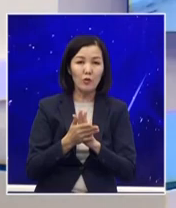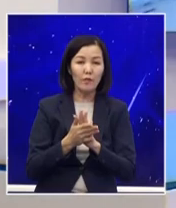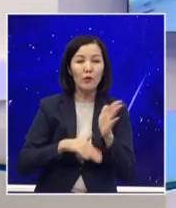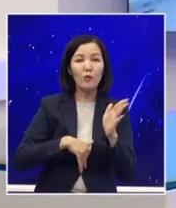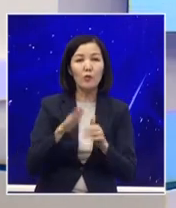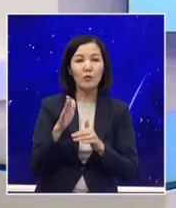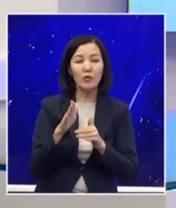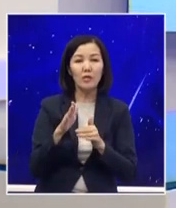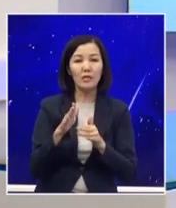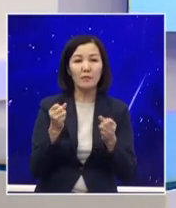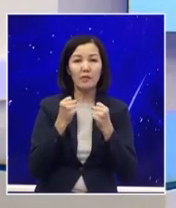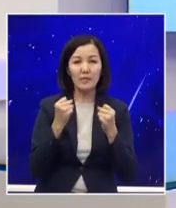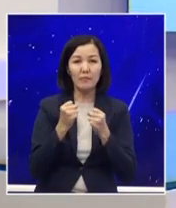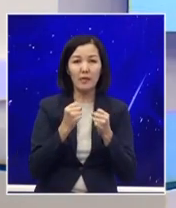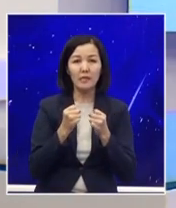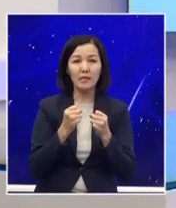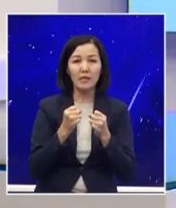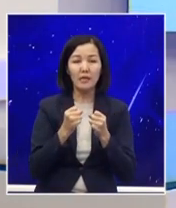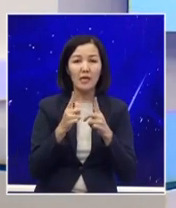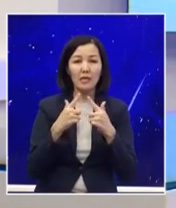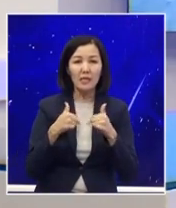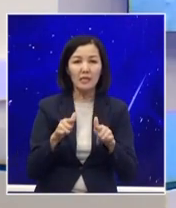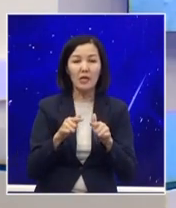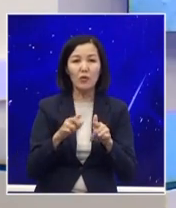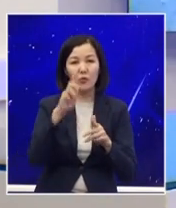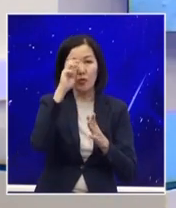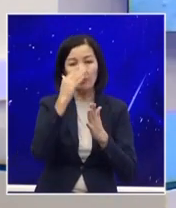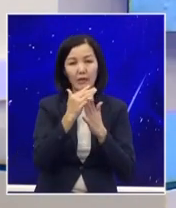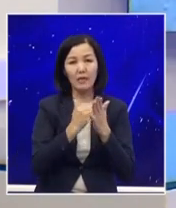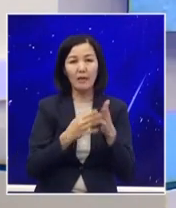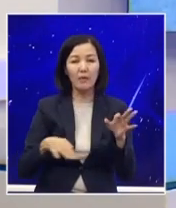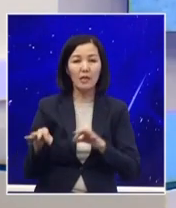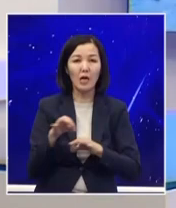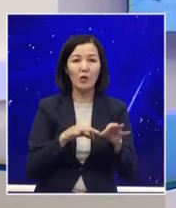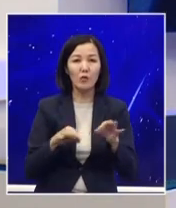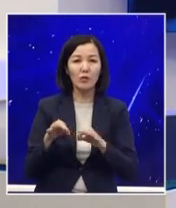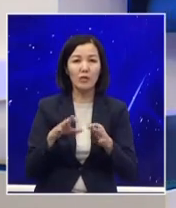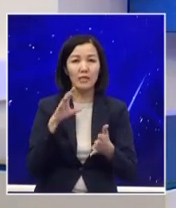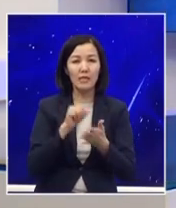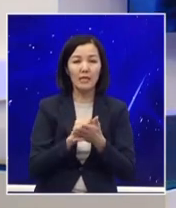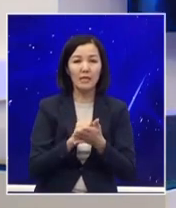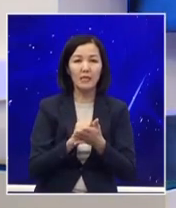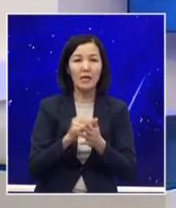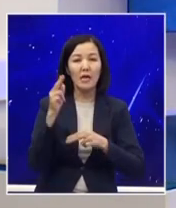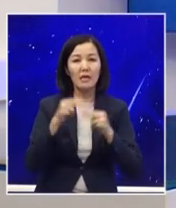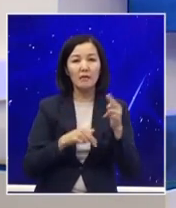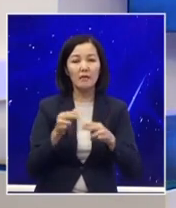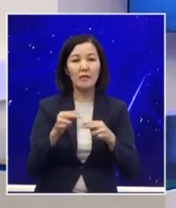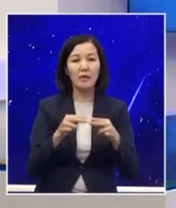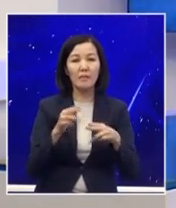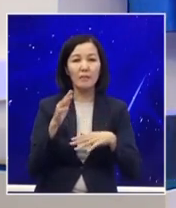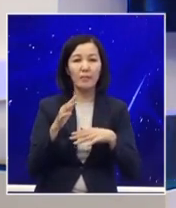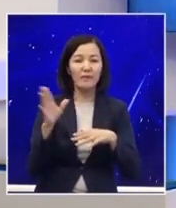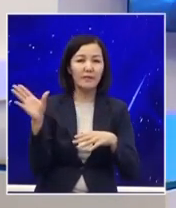Благоприятные условия для воспитанников спортучреждения создаются благодаря госпрограмме «Дорожная карта занятости». Строительные